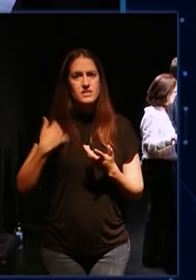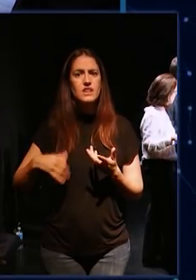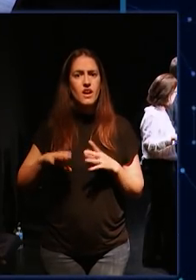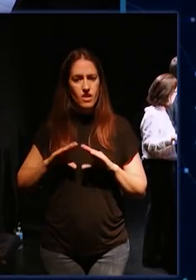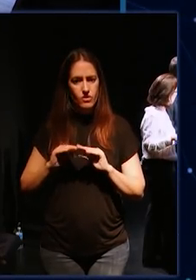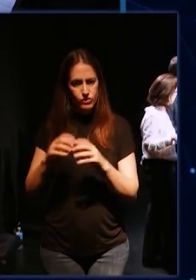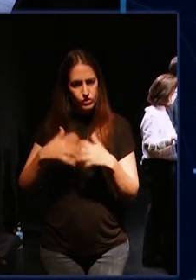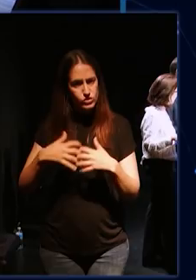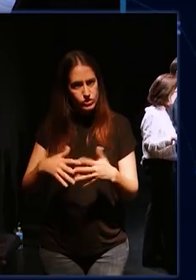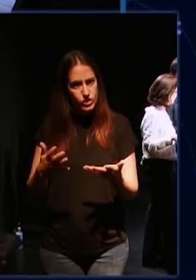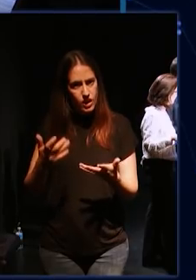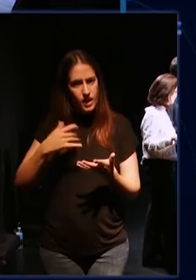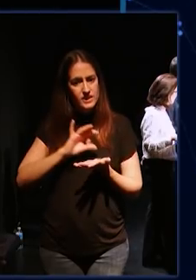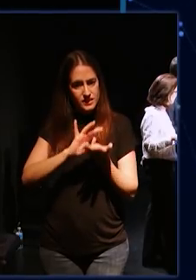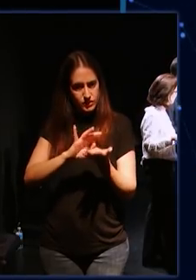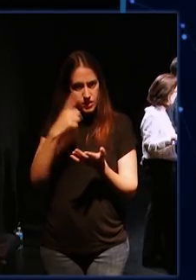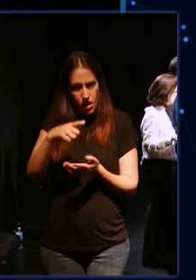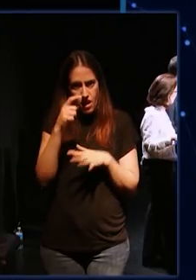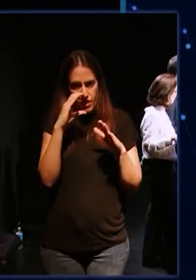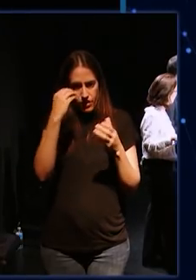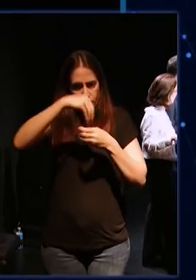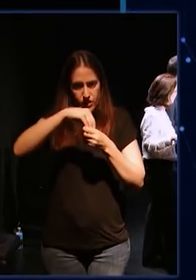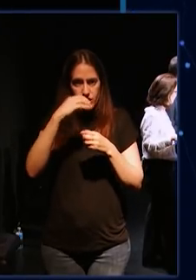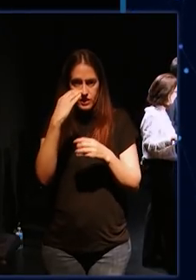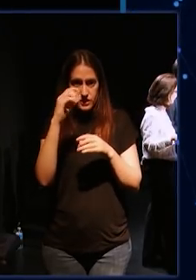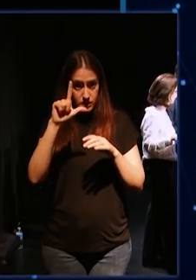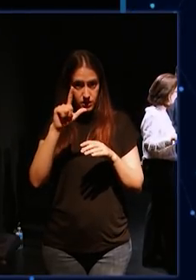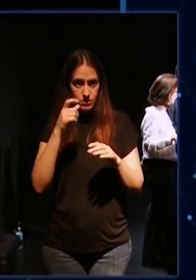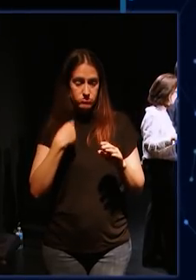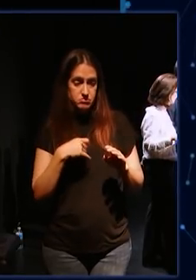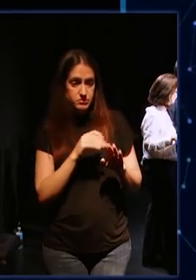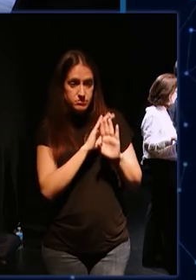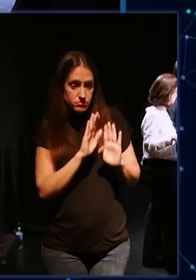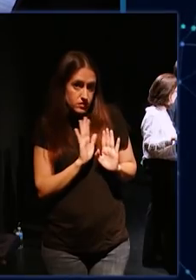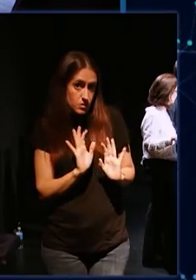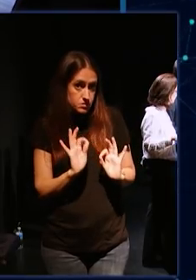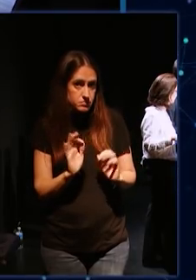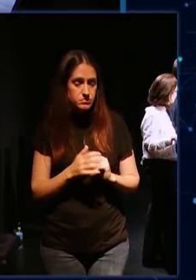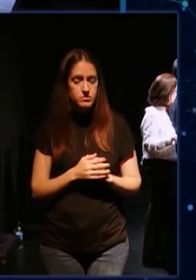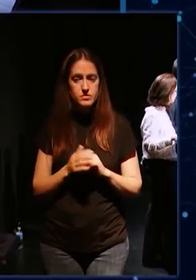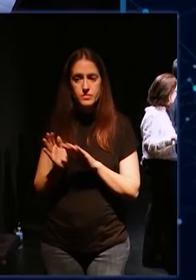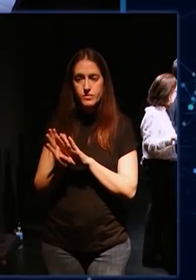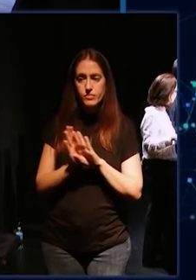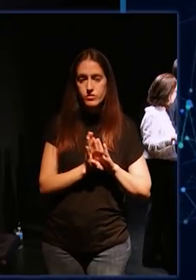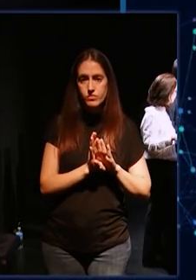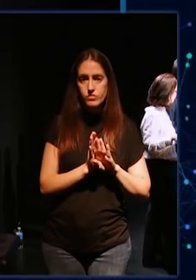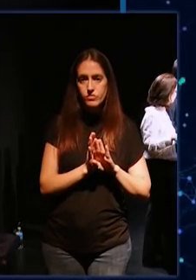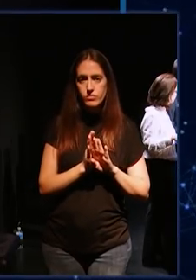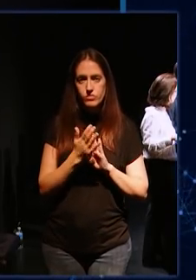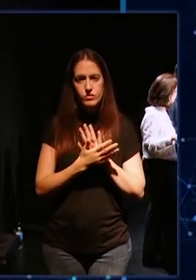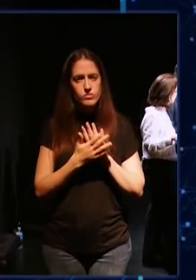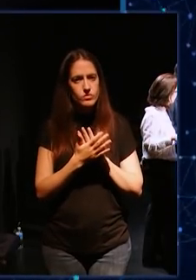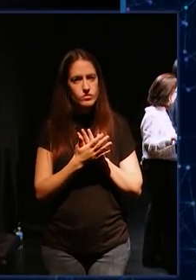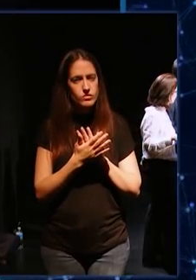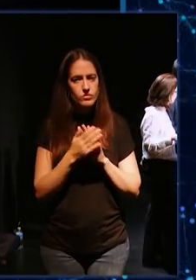un servei que ofereixen en el C7. No, això, molt bé. Anna Costa, senyor moderador. De la mateixa manera. Parlant,